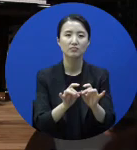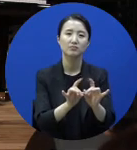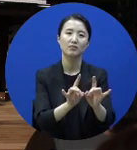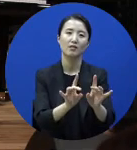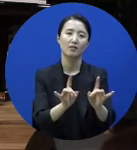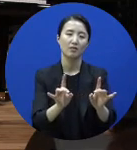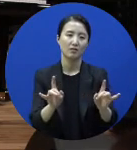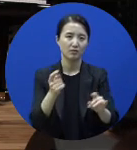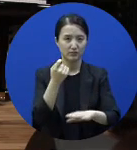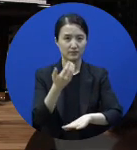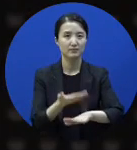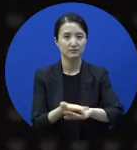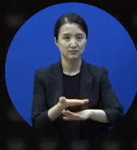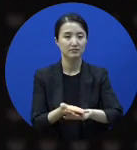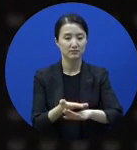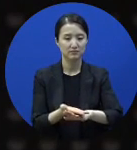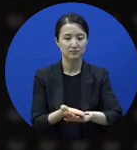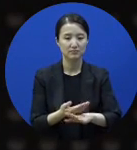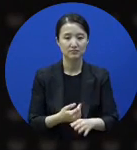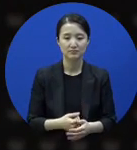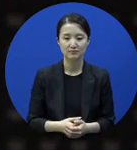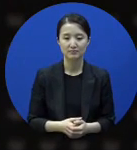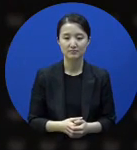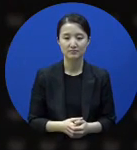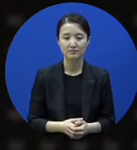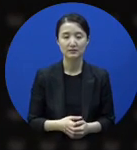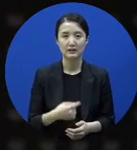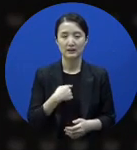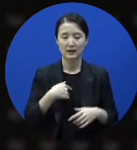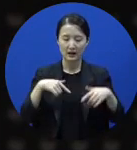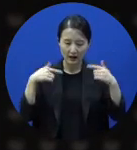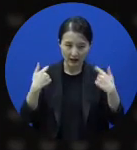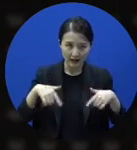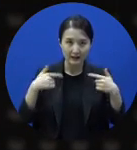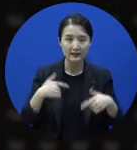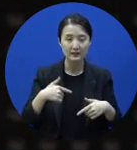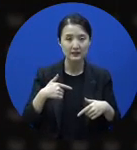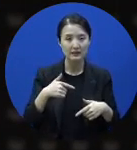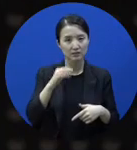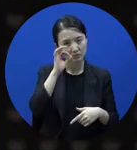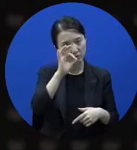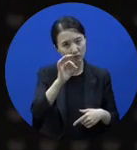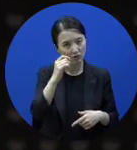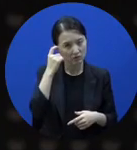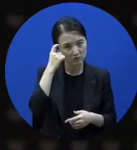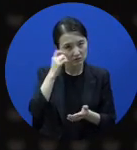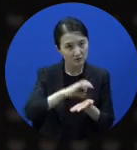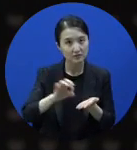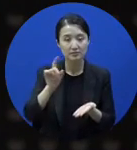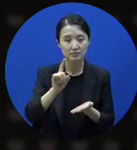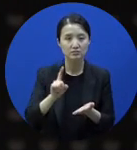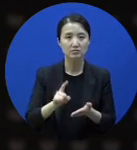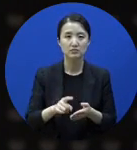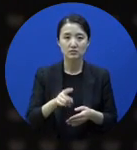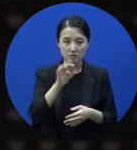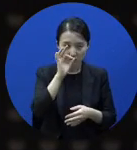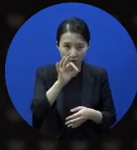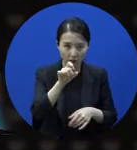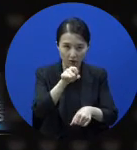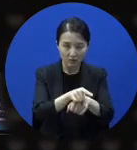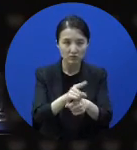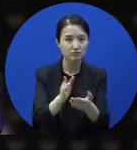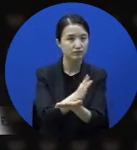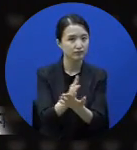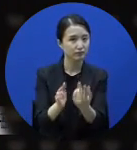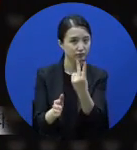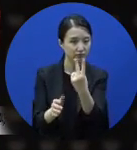중요하다고 생각하는 게 그분들을 이렇게 만났을 때 외부 활동이 되게 많은 분들이 있었고 그렇지 않은 분들이 존재합니다. 그러니까 외부 활동이 많은 만큼 그